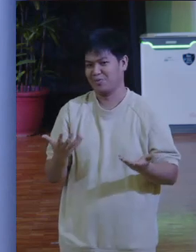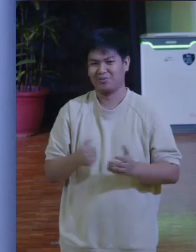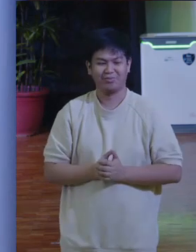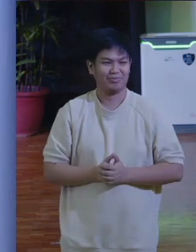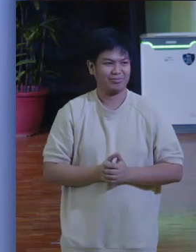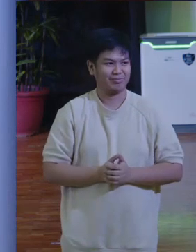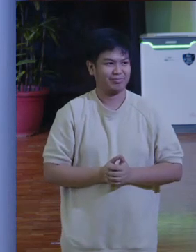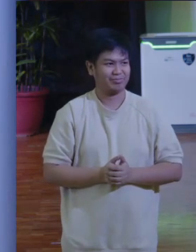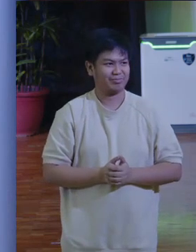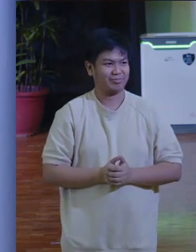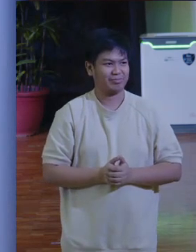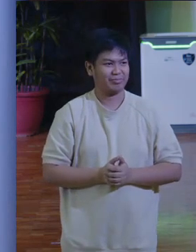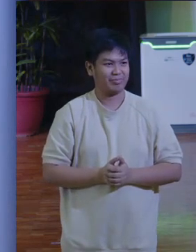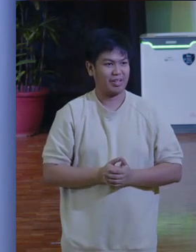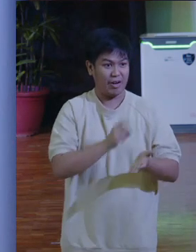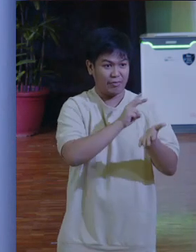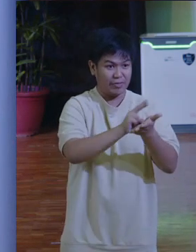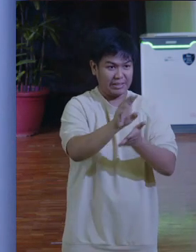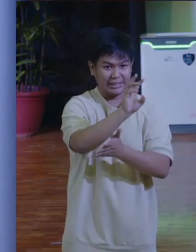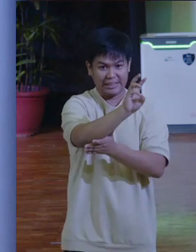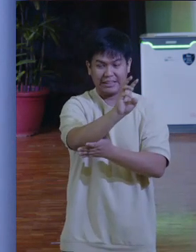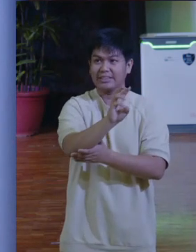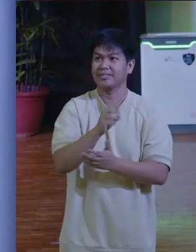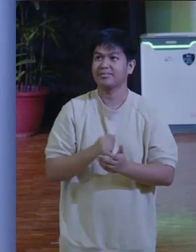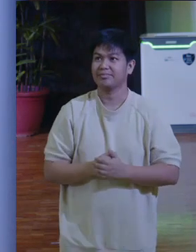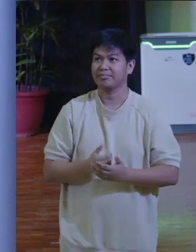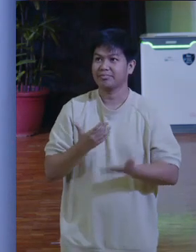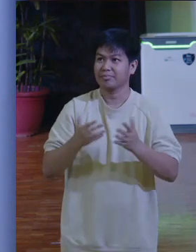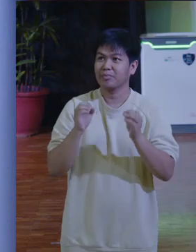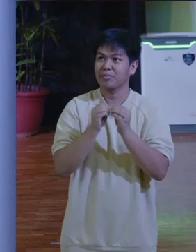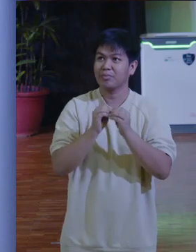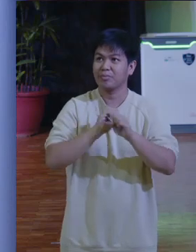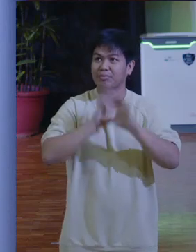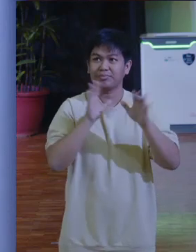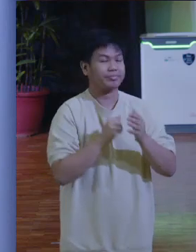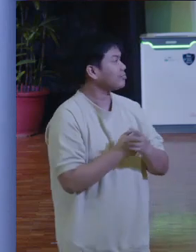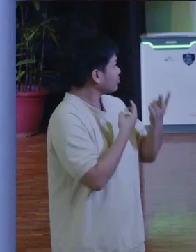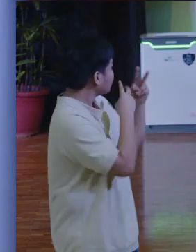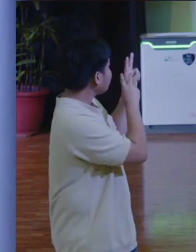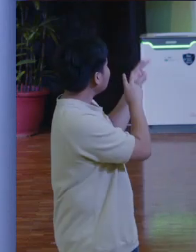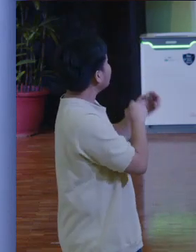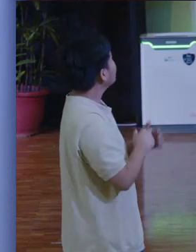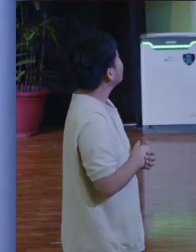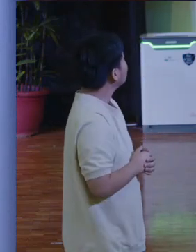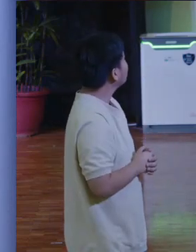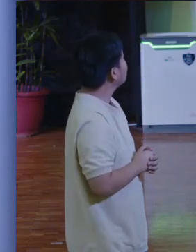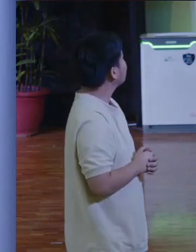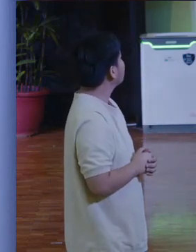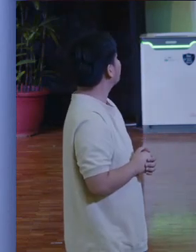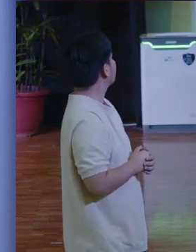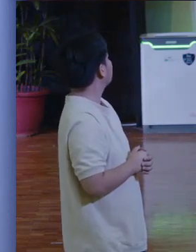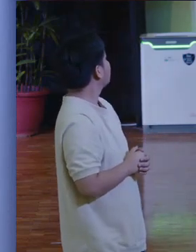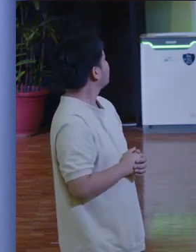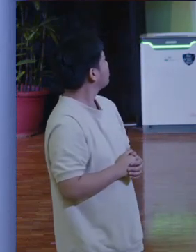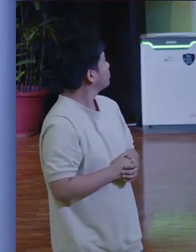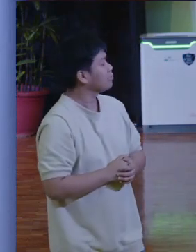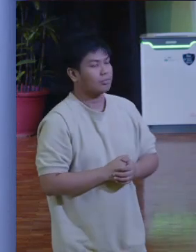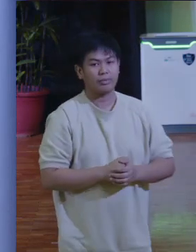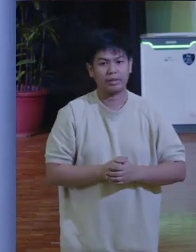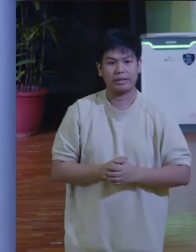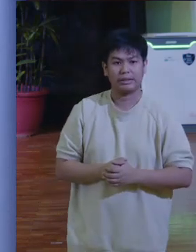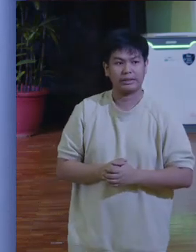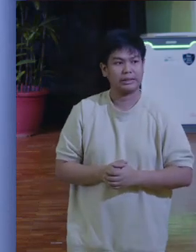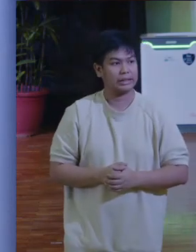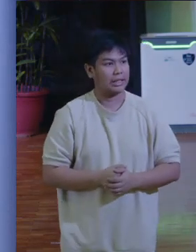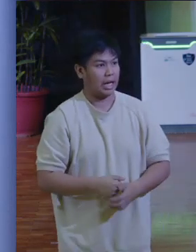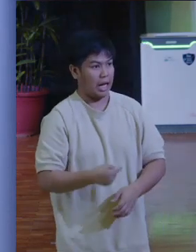babasahin ko po siguro yung verse 6 para mas malinaw. Sabi doon, he says, it is too light a thing that you should